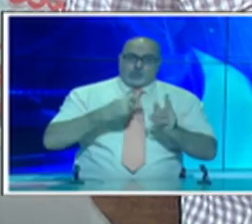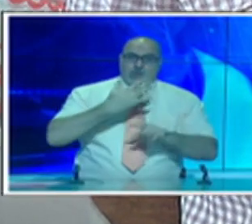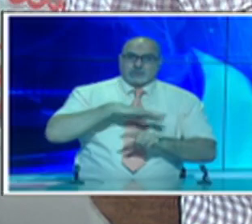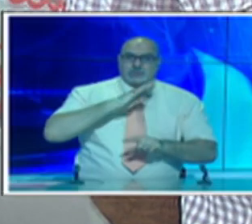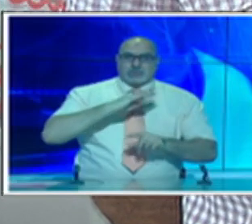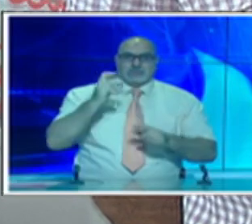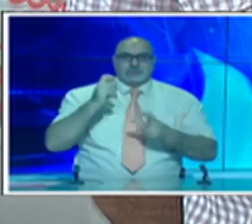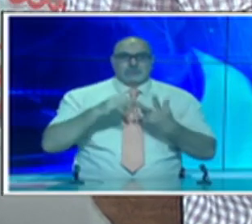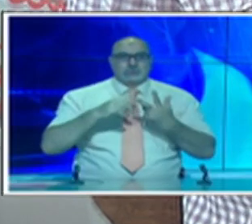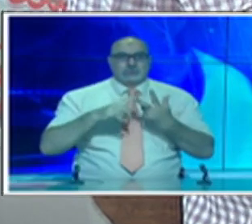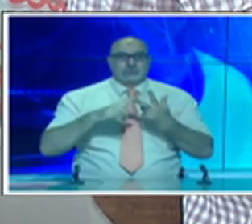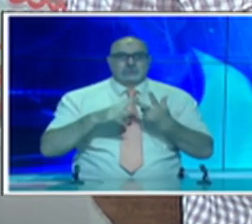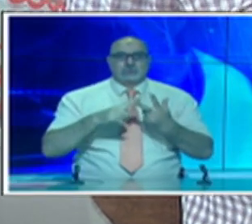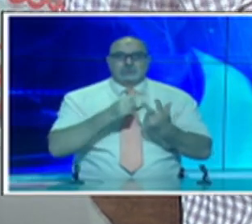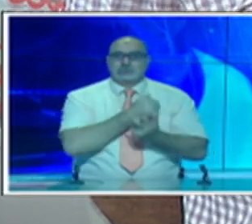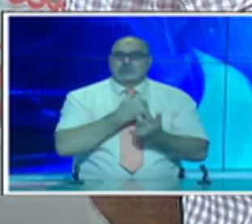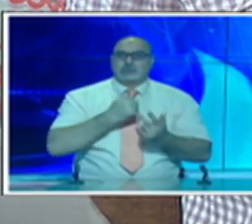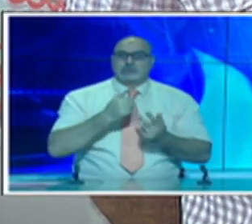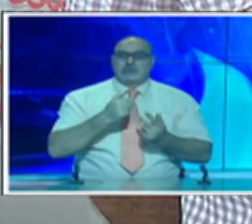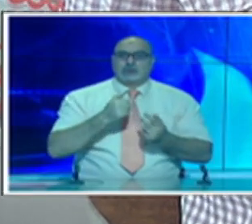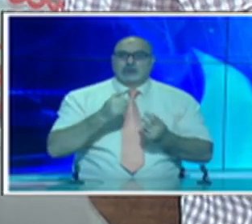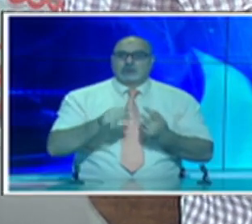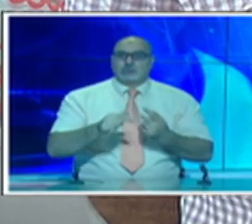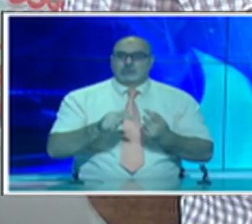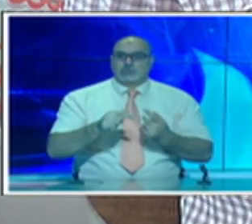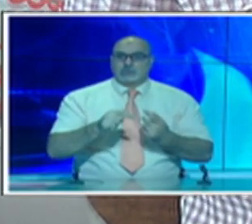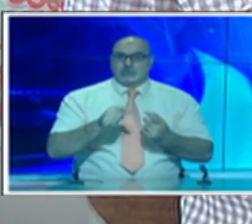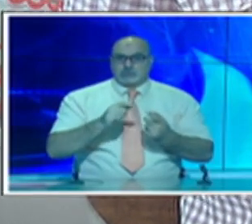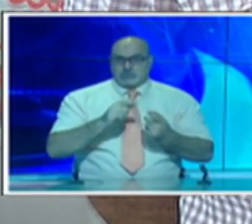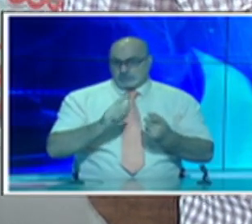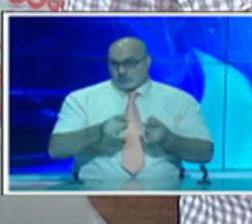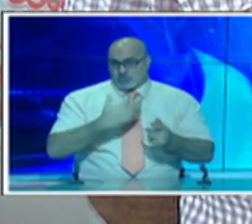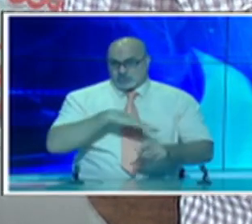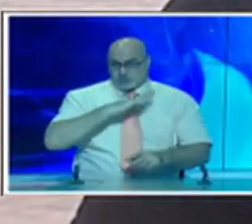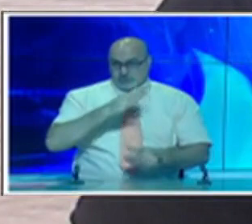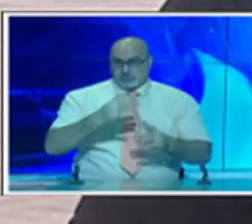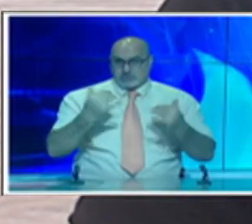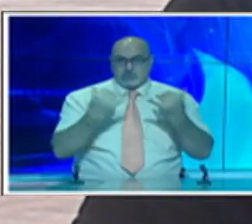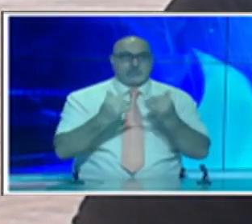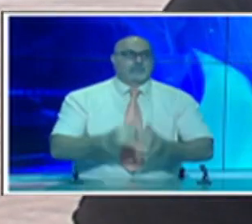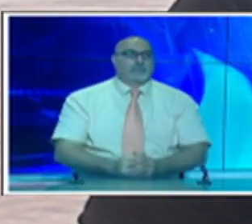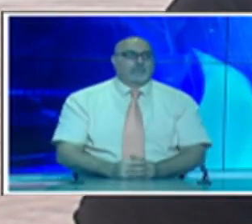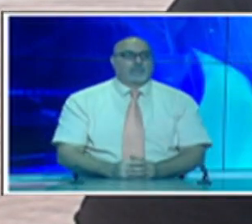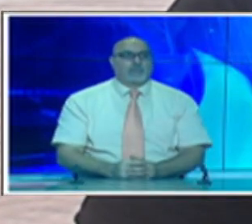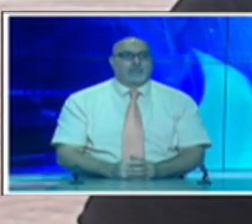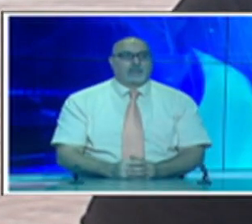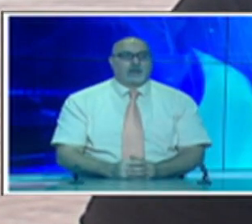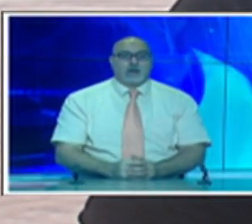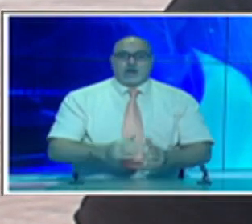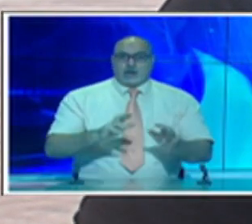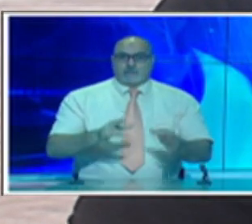الاجتماعية هي ما يجب أن يتحلى ربما به المسؤول الإعلام. فقد تضمن هذا